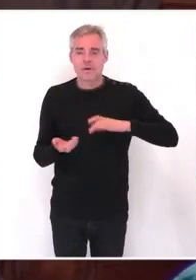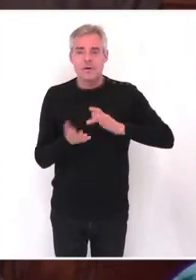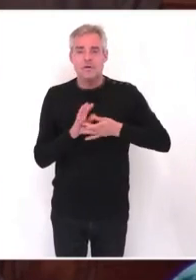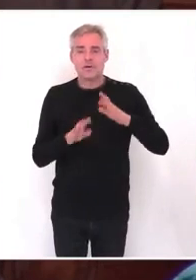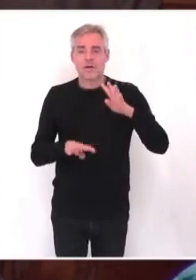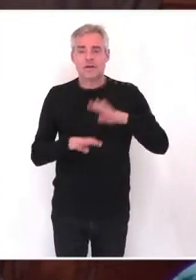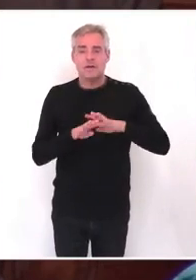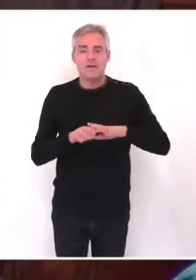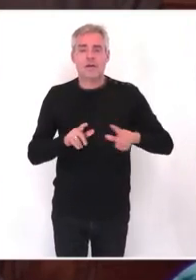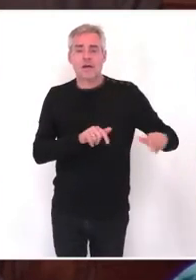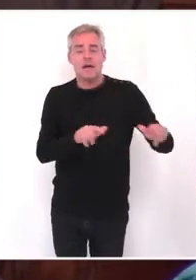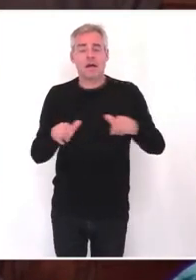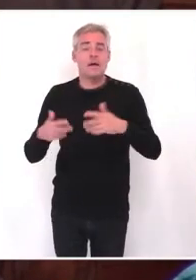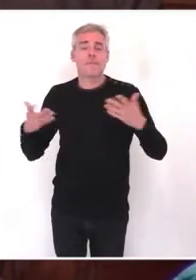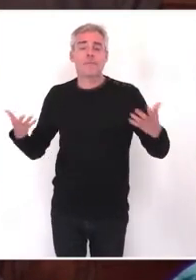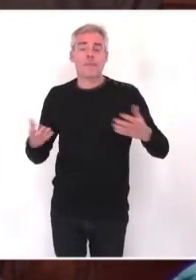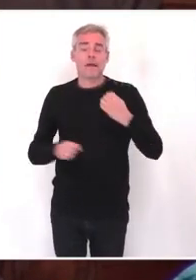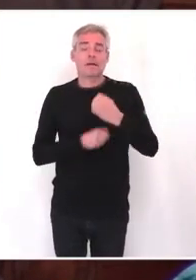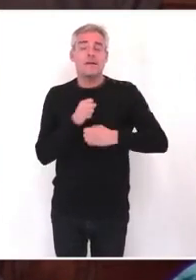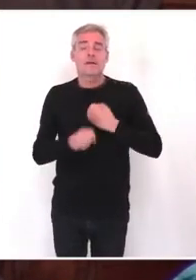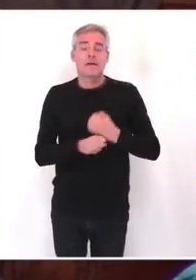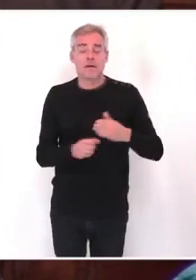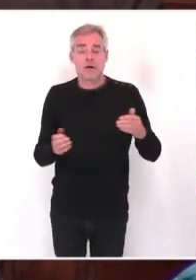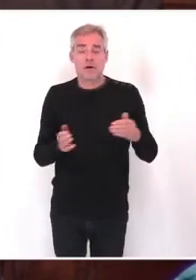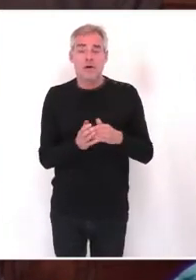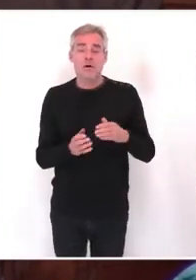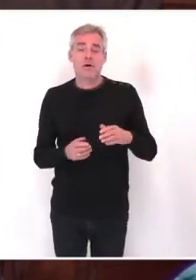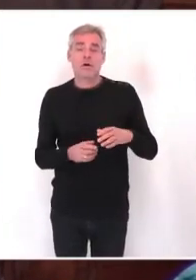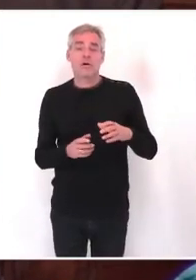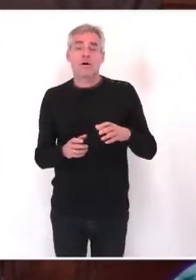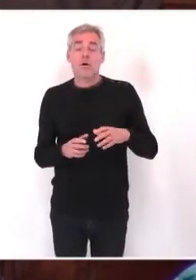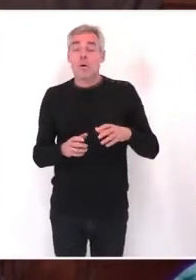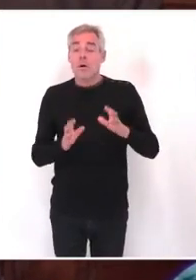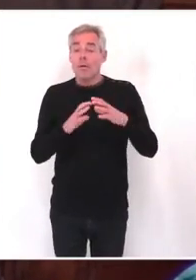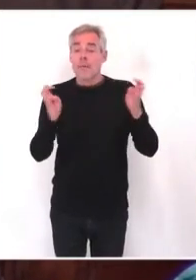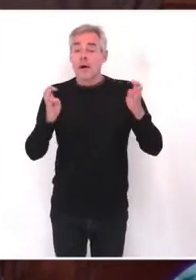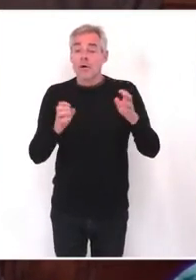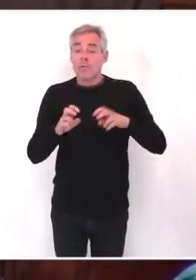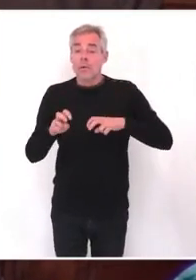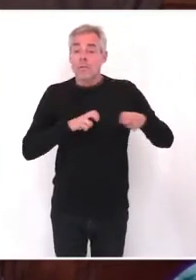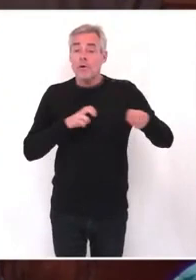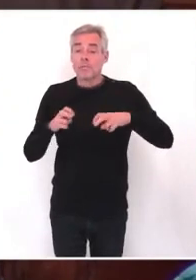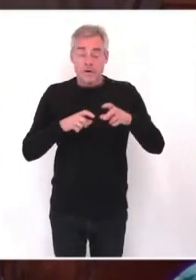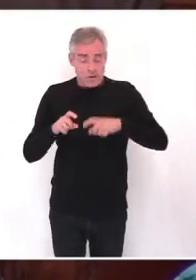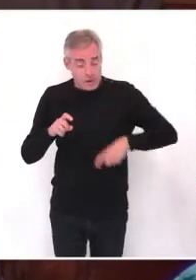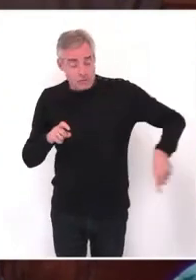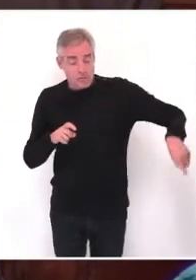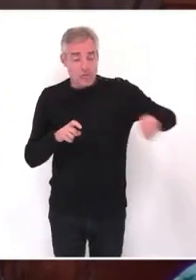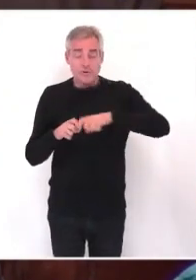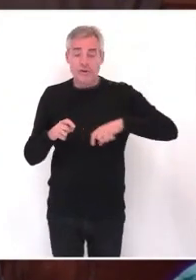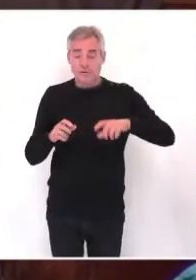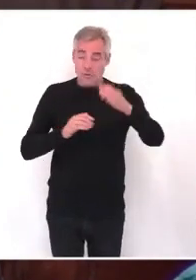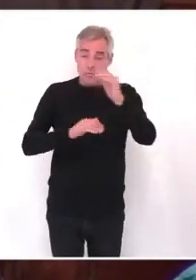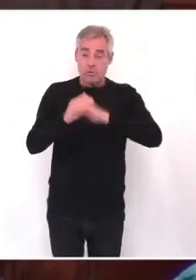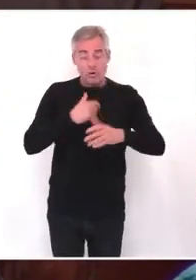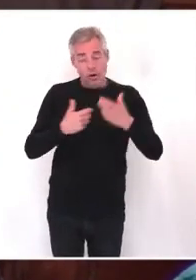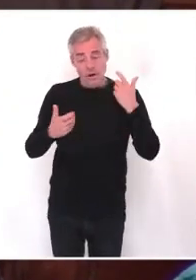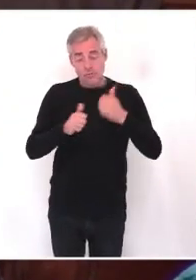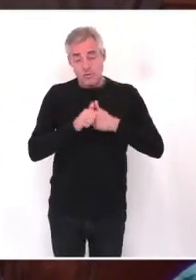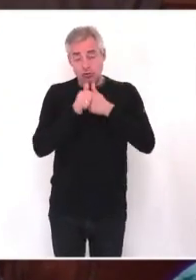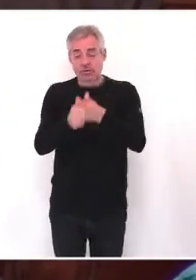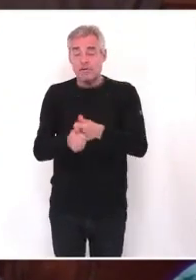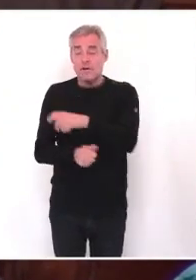quartier. Cette année également, la tournée du Parlement mobile adaptera spécialement sa programmation et son